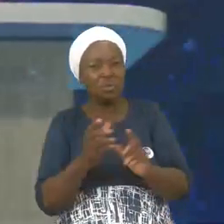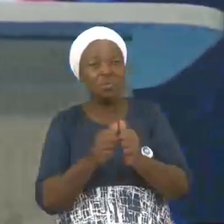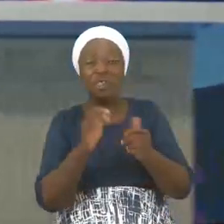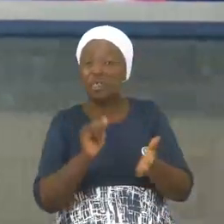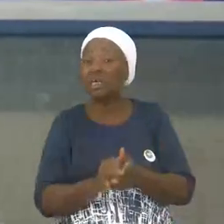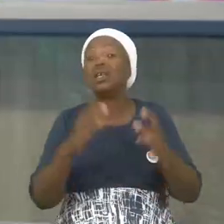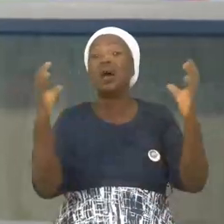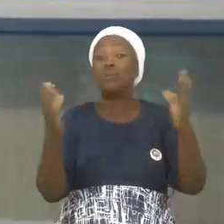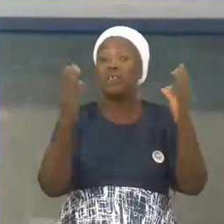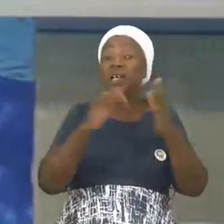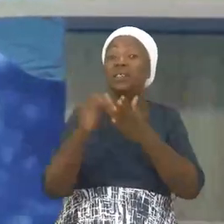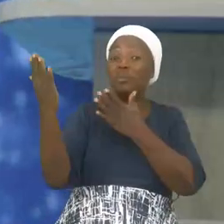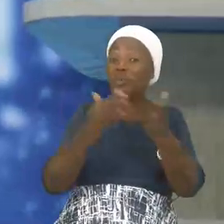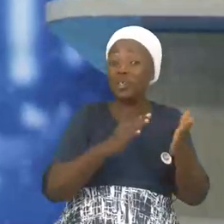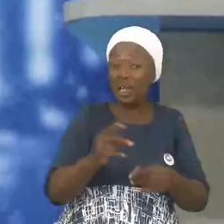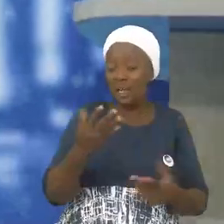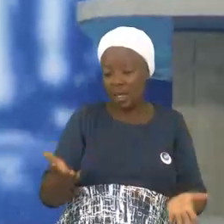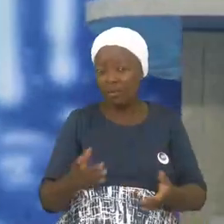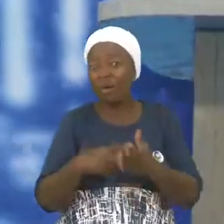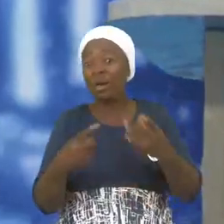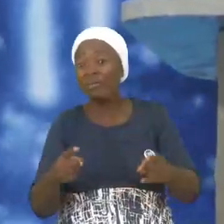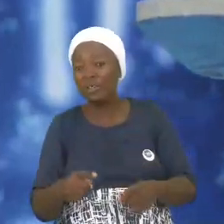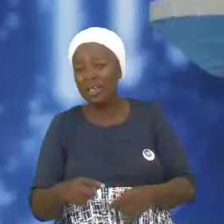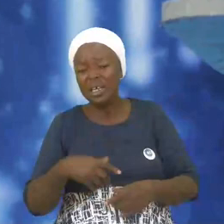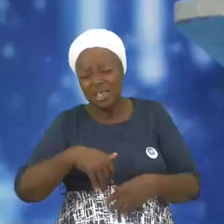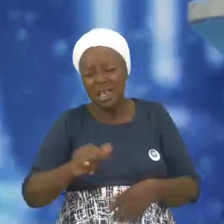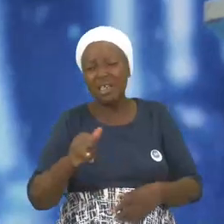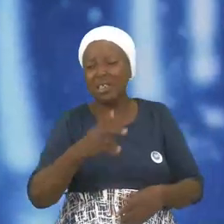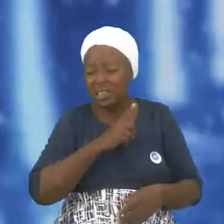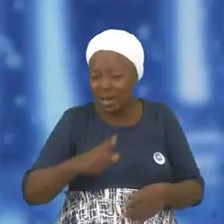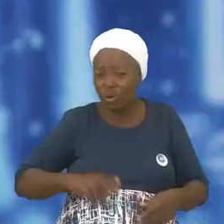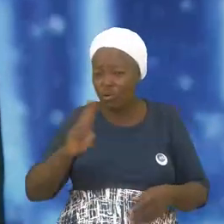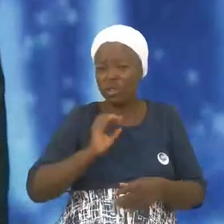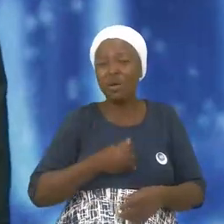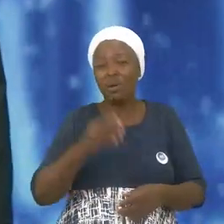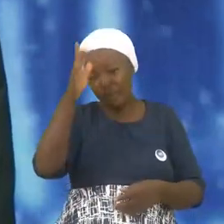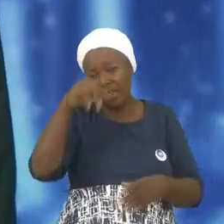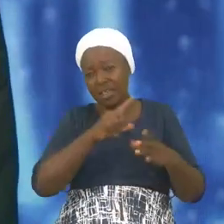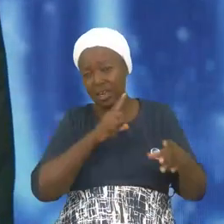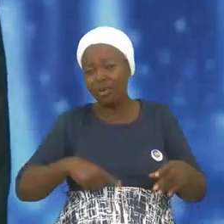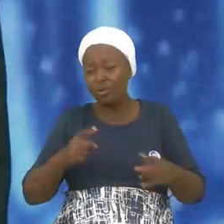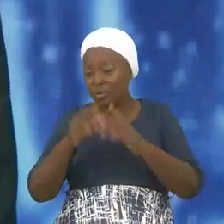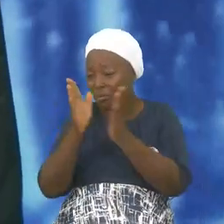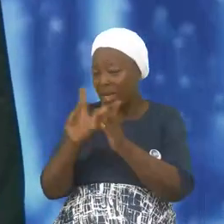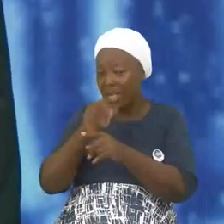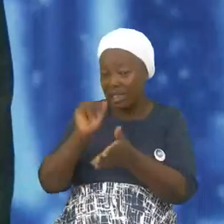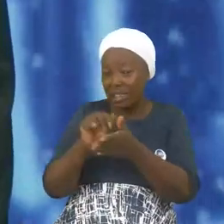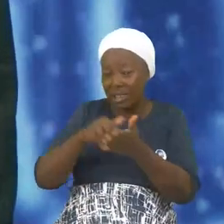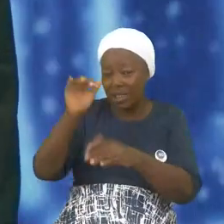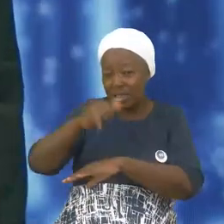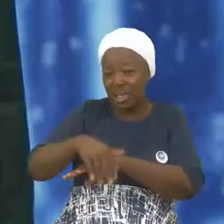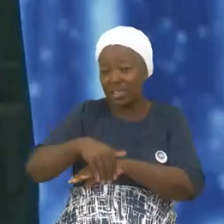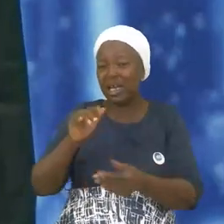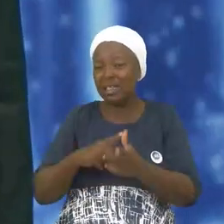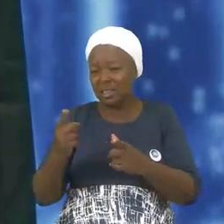ont levé la main et nous avons prié. Et maintenant j'ai dit, le Seigneur va te guérir maintenant. Cette femme n'avait même